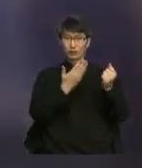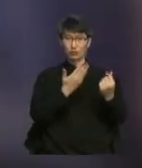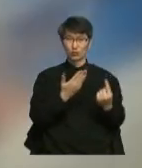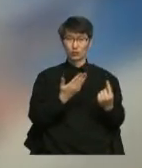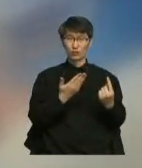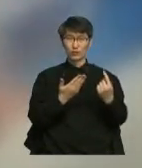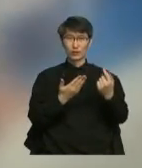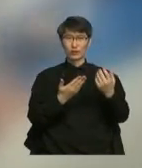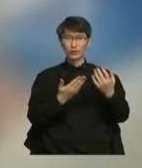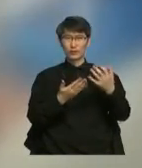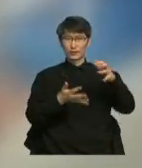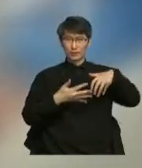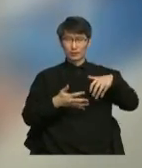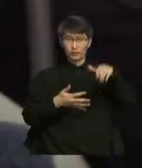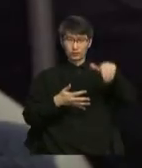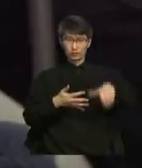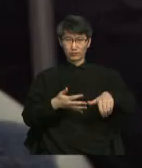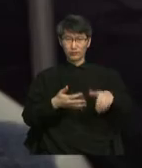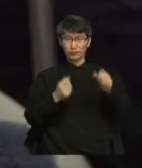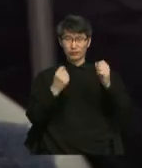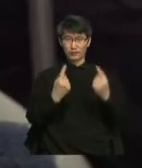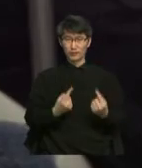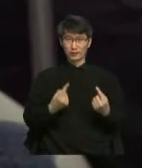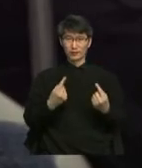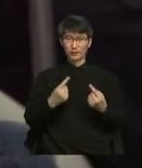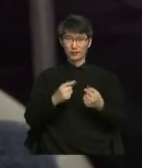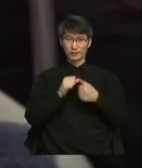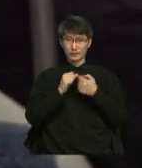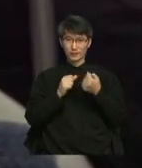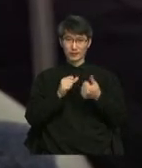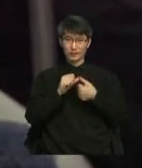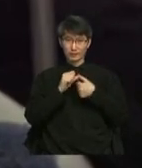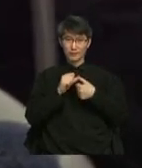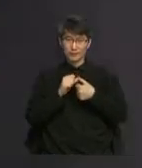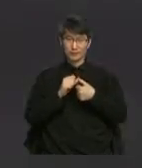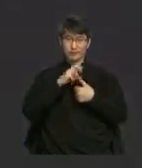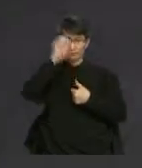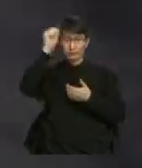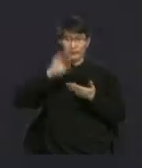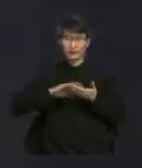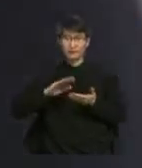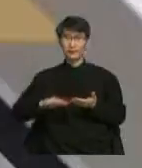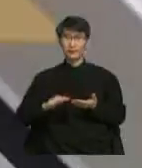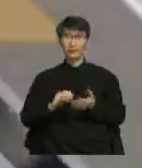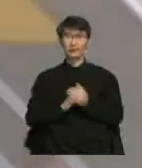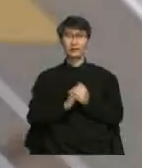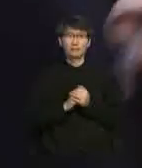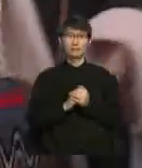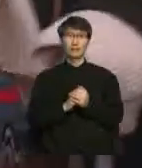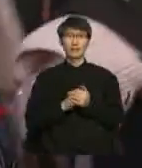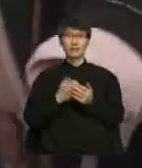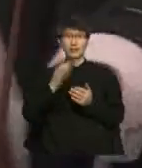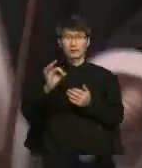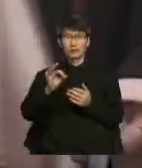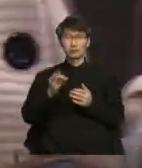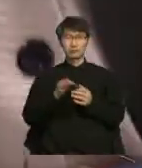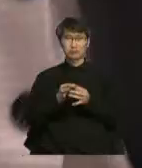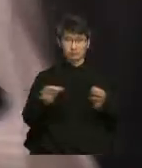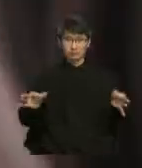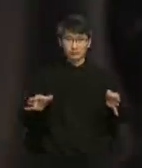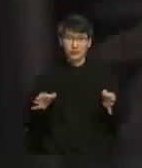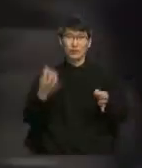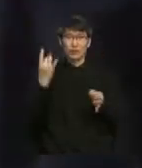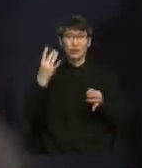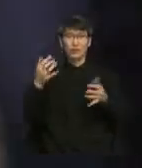사업 수익률을 인하하는 자금 재조달 협상을 체결했다고 밝혔습니다. 자금 재조달은 당초 실시 협약과